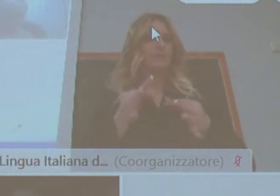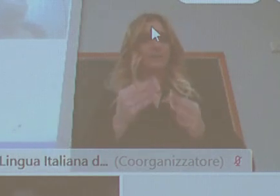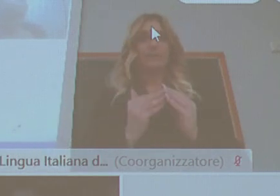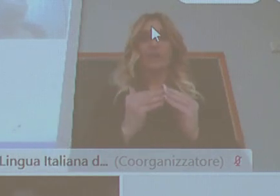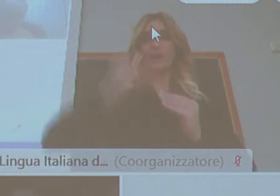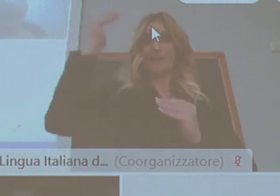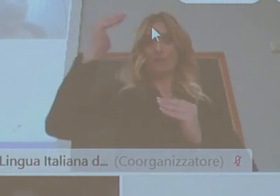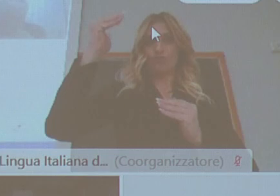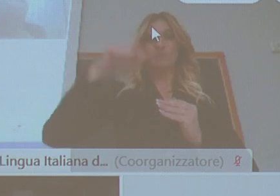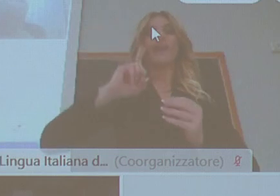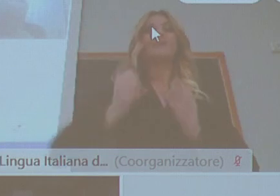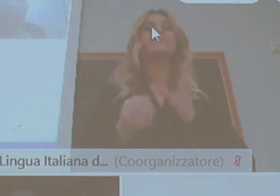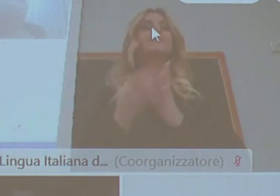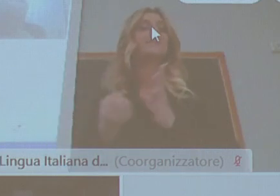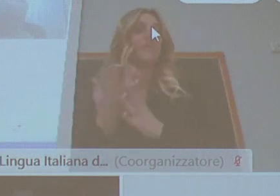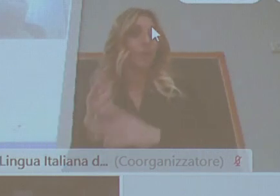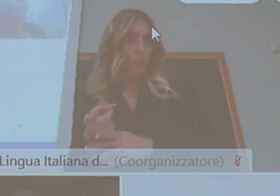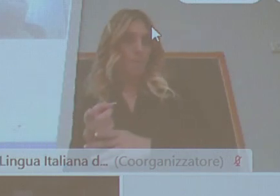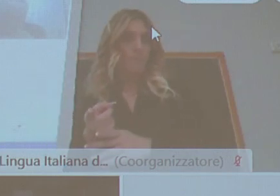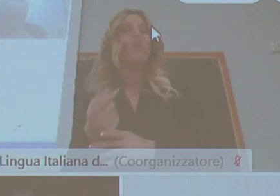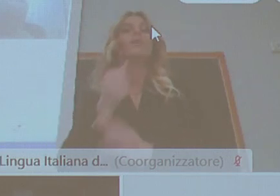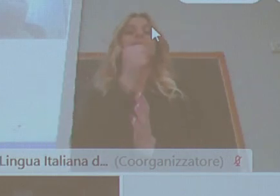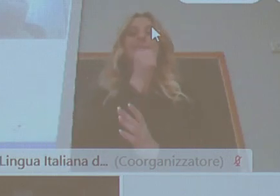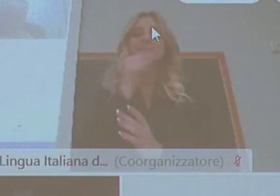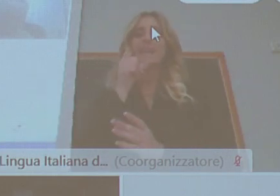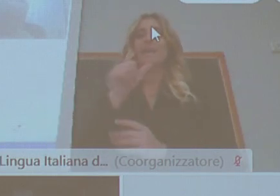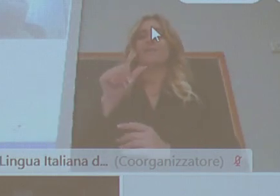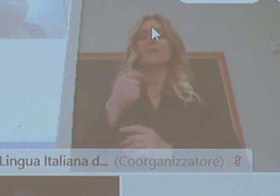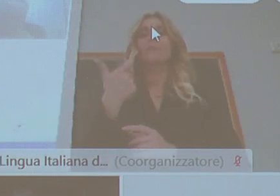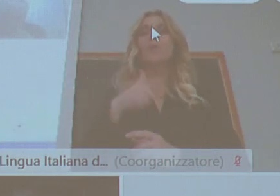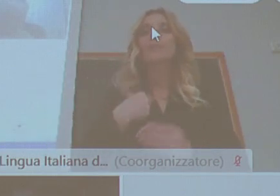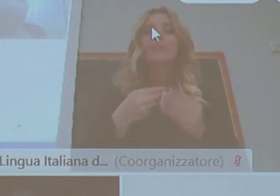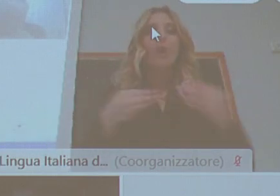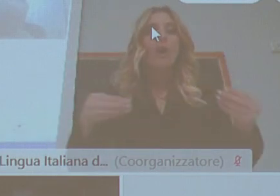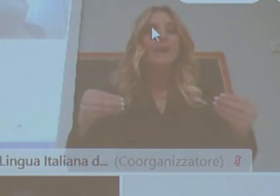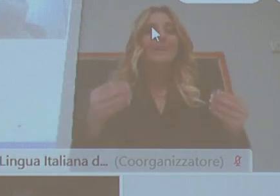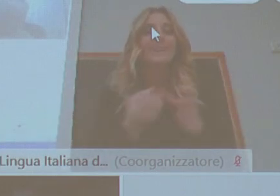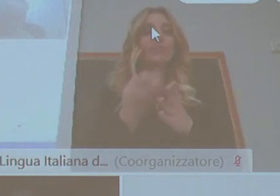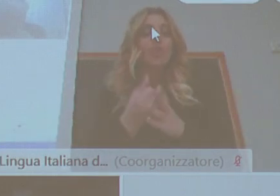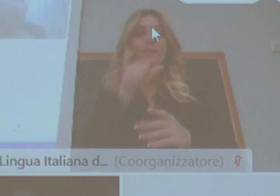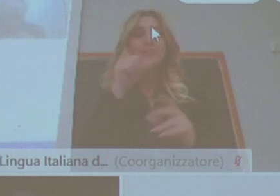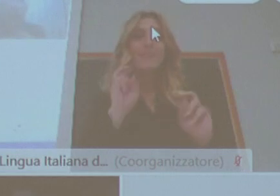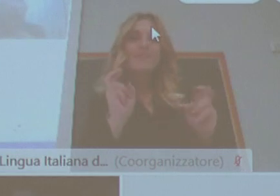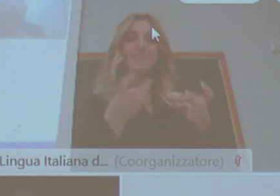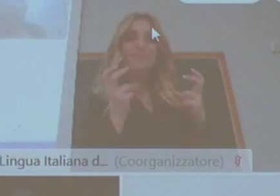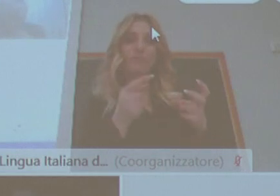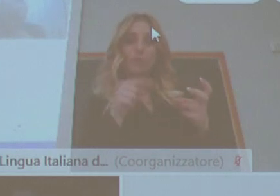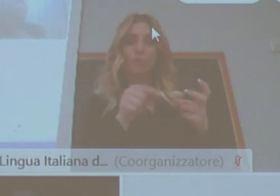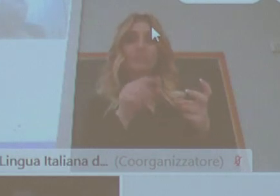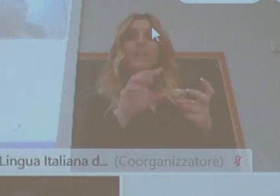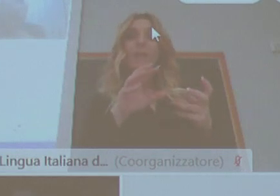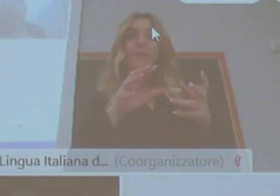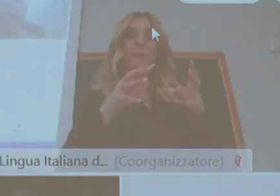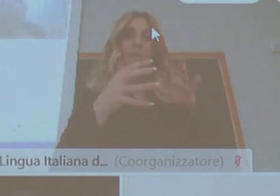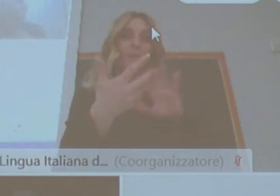sviluppo, dalla crescita to cure basata sullo sfruttamento delle risorse, dobbiamo passare ad una